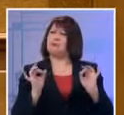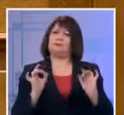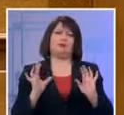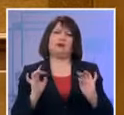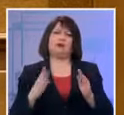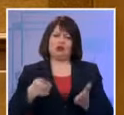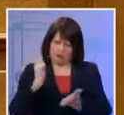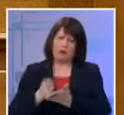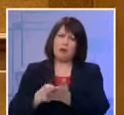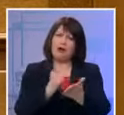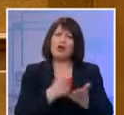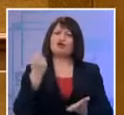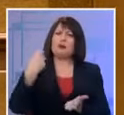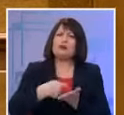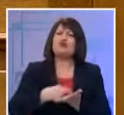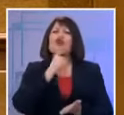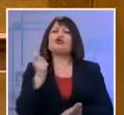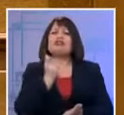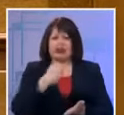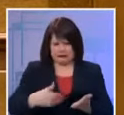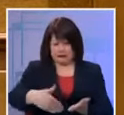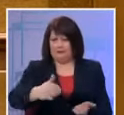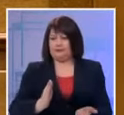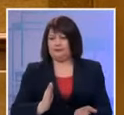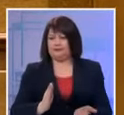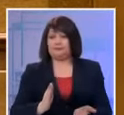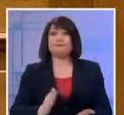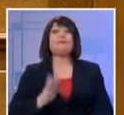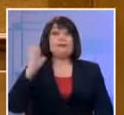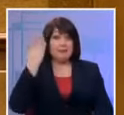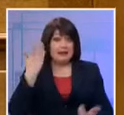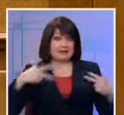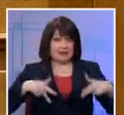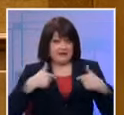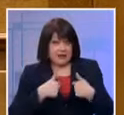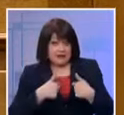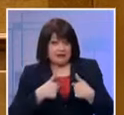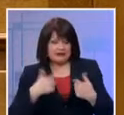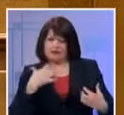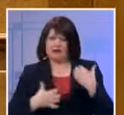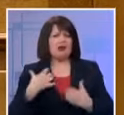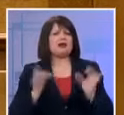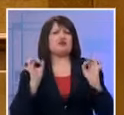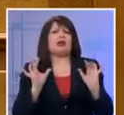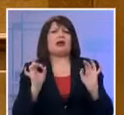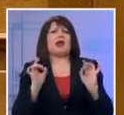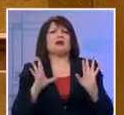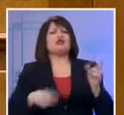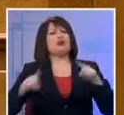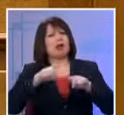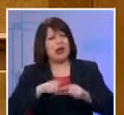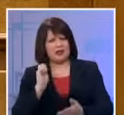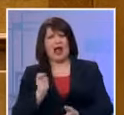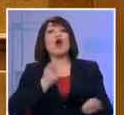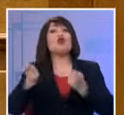το αν θα πληρωθούν μισθοί και συντάξεις στο τέλος του μήνα. Όταν ήμασταν εμείς κυβέρνηση, δεν υπήρχε καμιά ανησυχία αν η χώρα θα πληρώσει τα